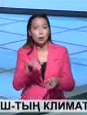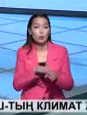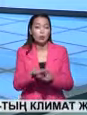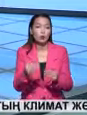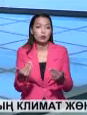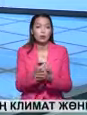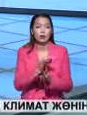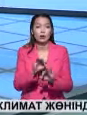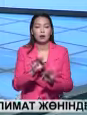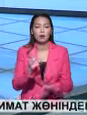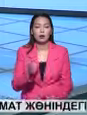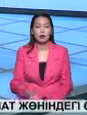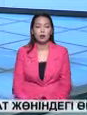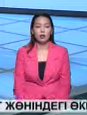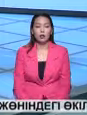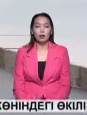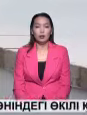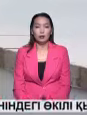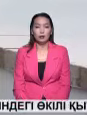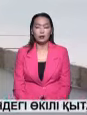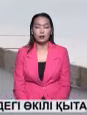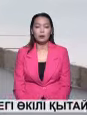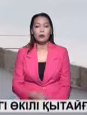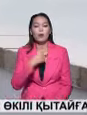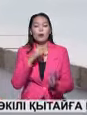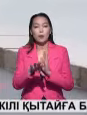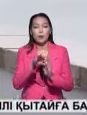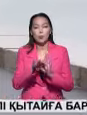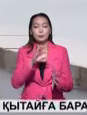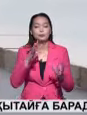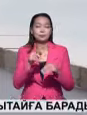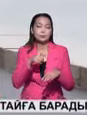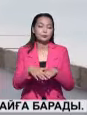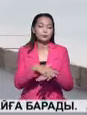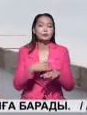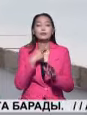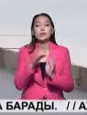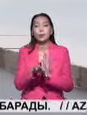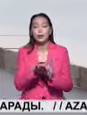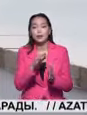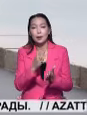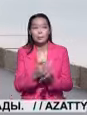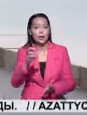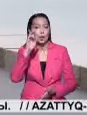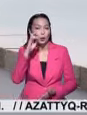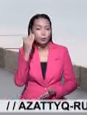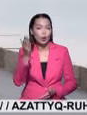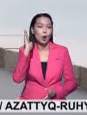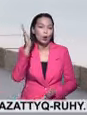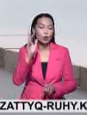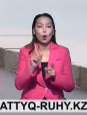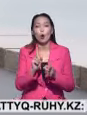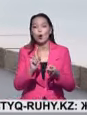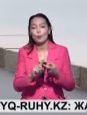әріптесім Аружан Задабек түсіндіреді. Референдум бұл жалпы халықтық дауыс беру. Онда мемлекеттің болашағына